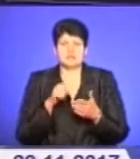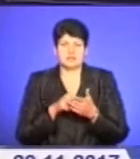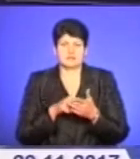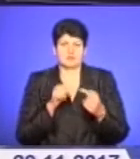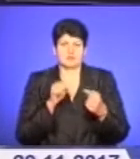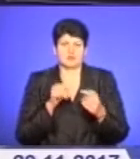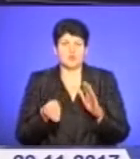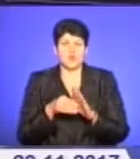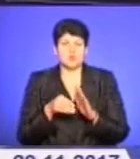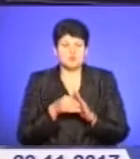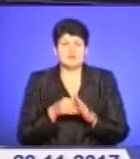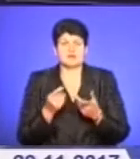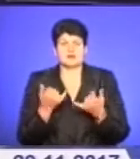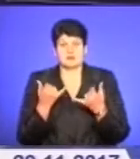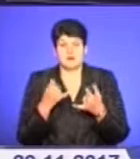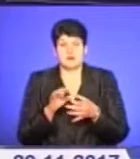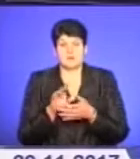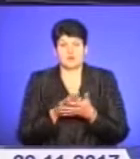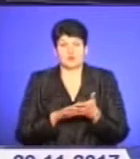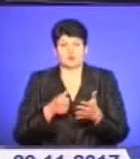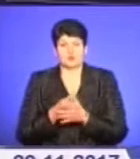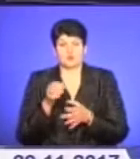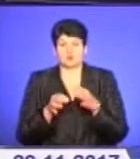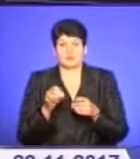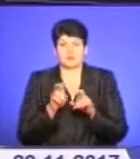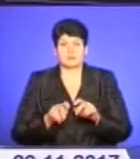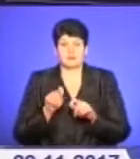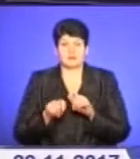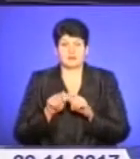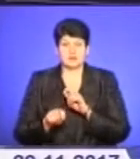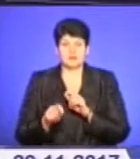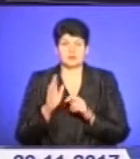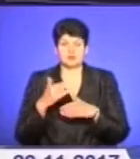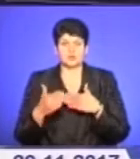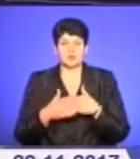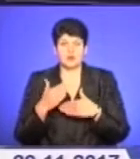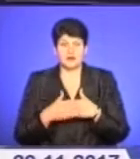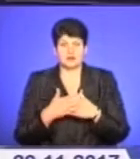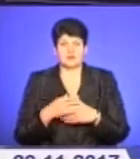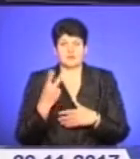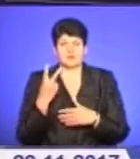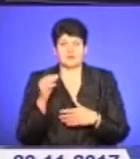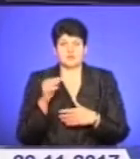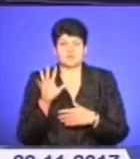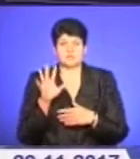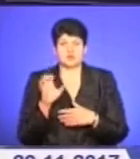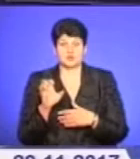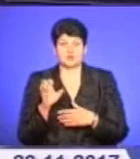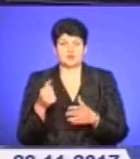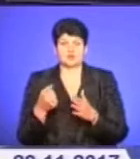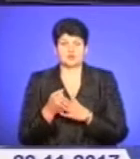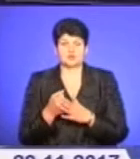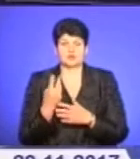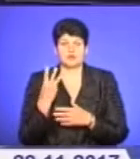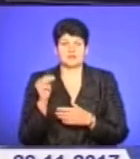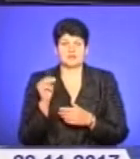запобігання корупції. Наразі триває досудове розслідування. Депутатам загрожує покарання у вигляді штрафу від 2500 до